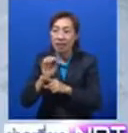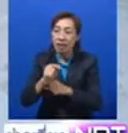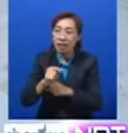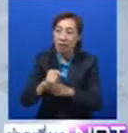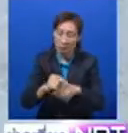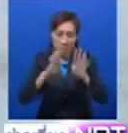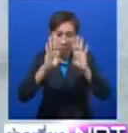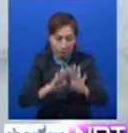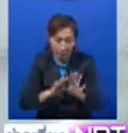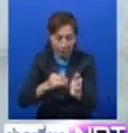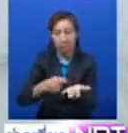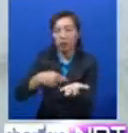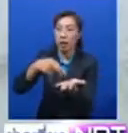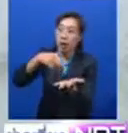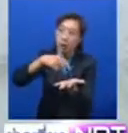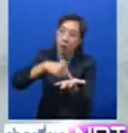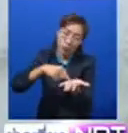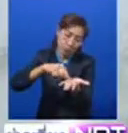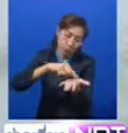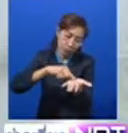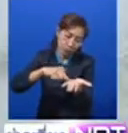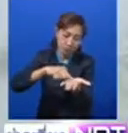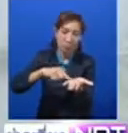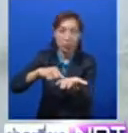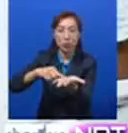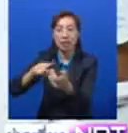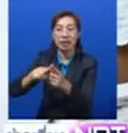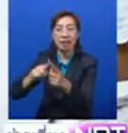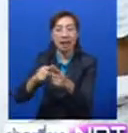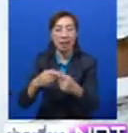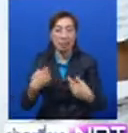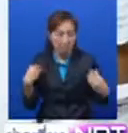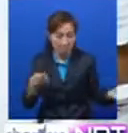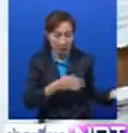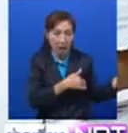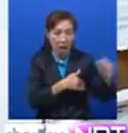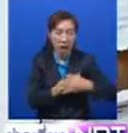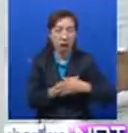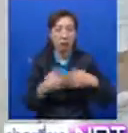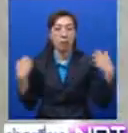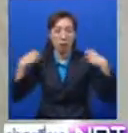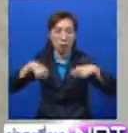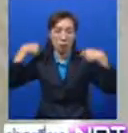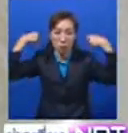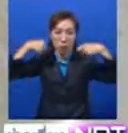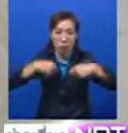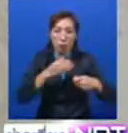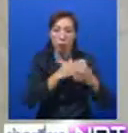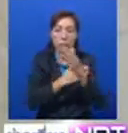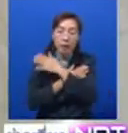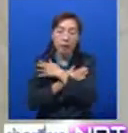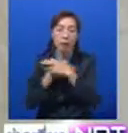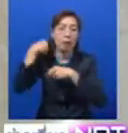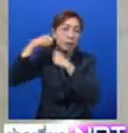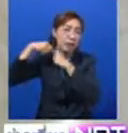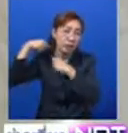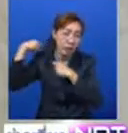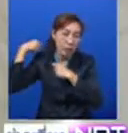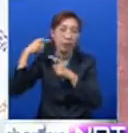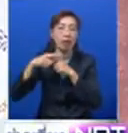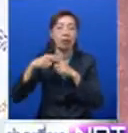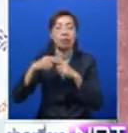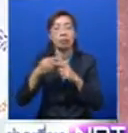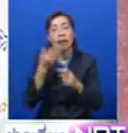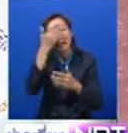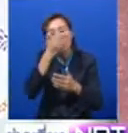ที่ออกมาจะสวยงามมีผ้านุ่งผ้าคลุมไหล่ผ้าพันคอและผ้าชนะเป็นของขึ้นชื่อของจังหวัดกระบี่ด้วยซึ่งนักท่องเ